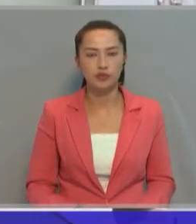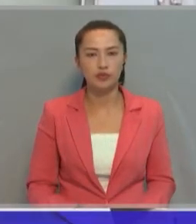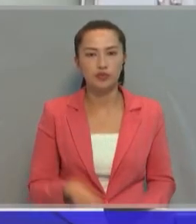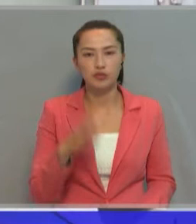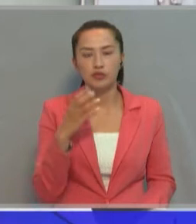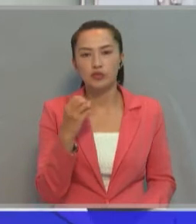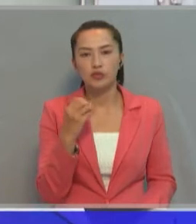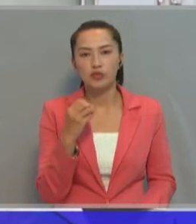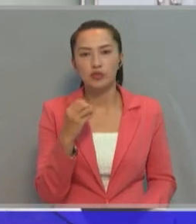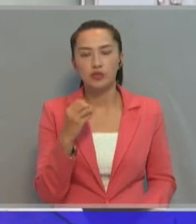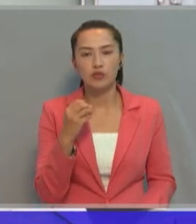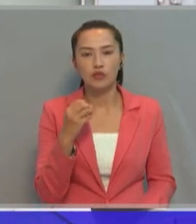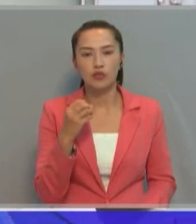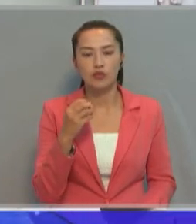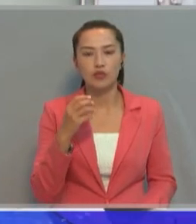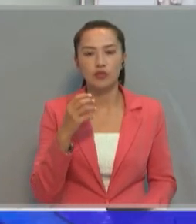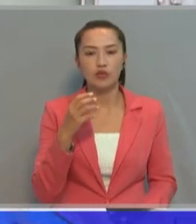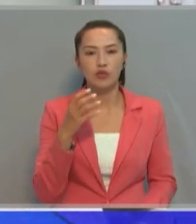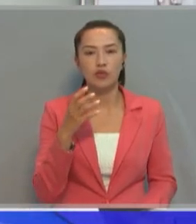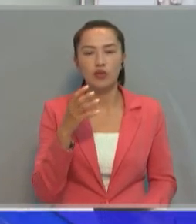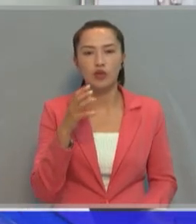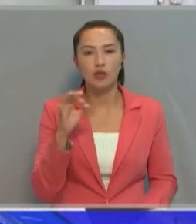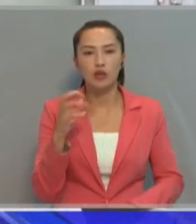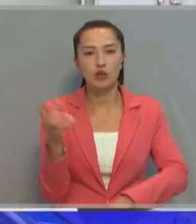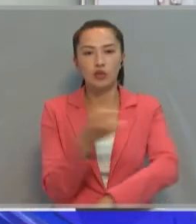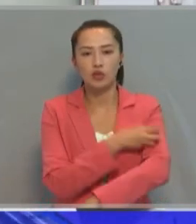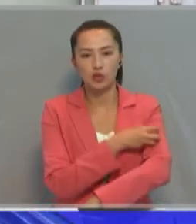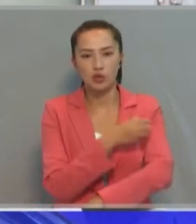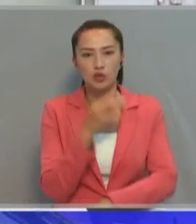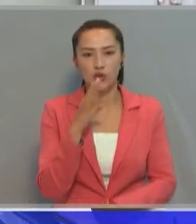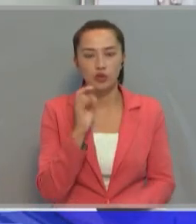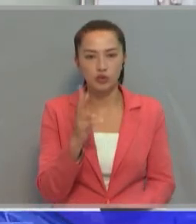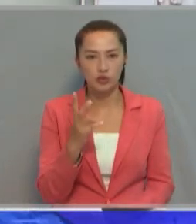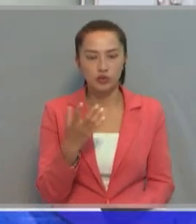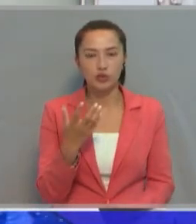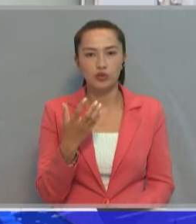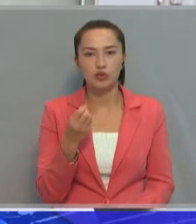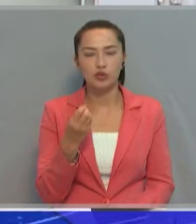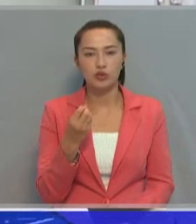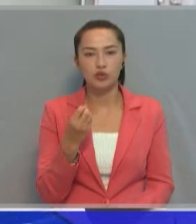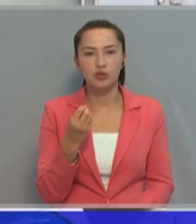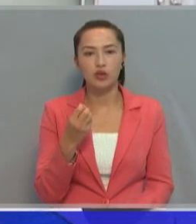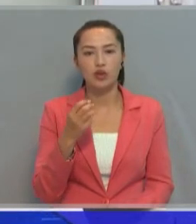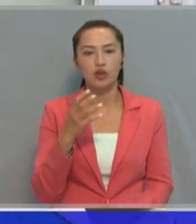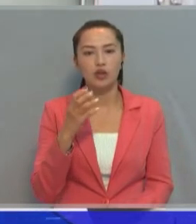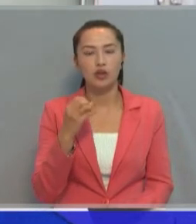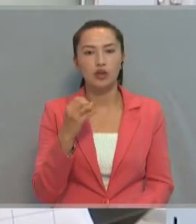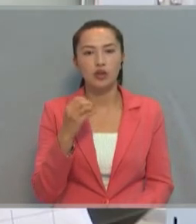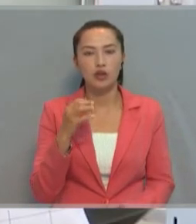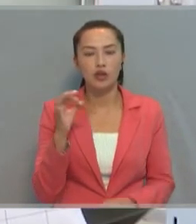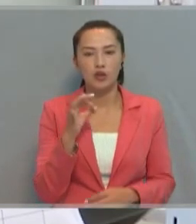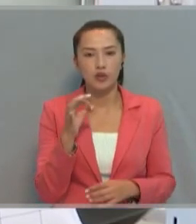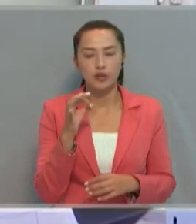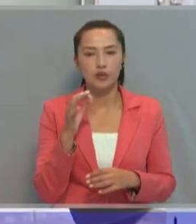2 трансформатор бар. Бұның қуаты 5 елді мекеннің электр қуатымен қамтамасыз етуге